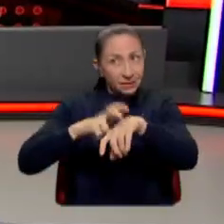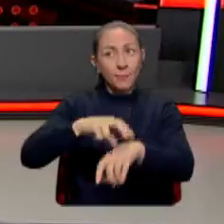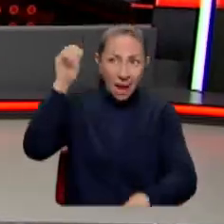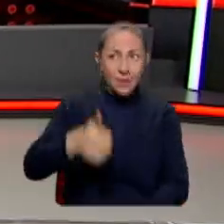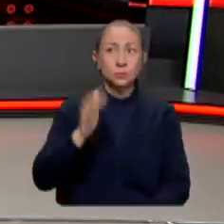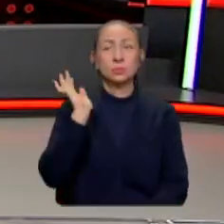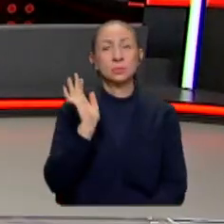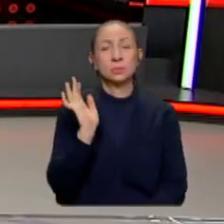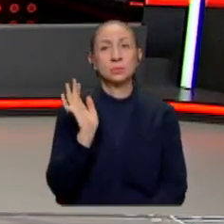her defasında